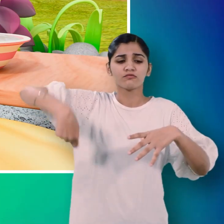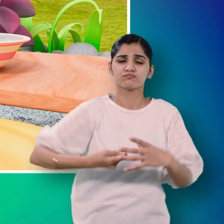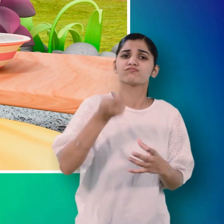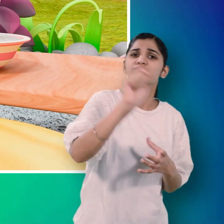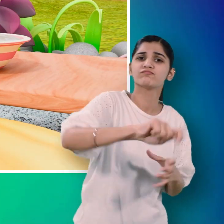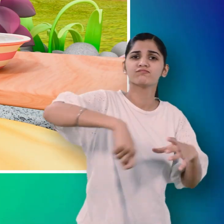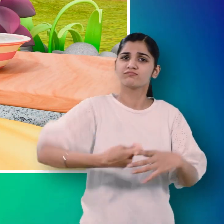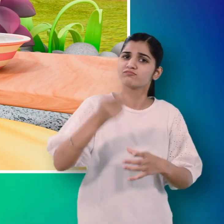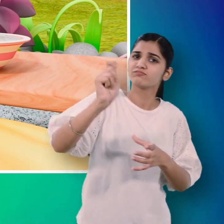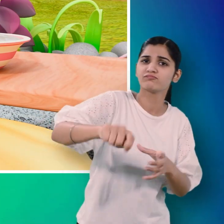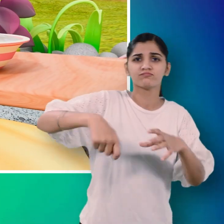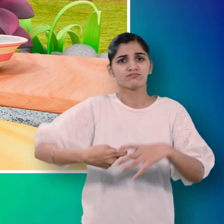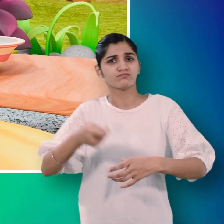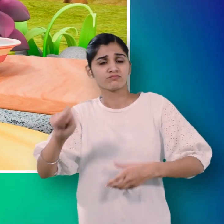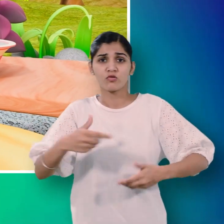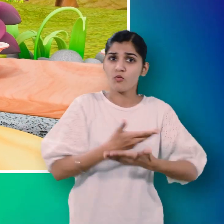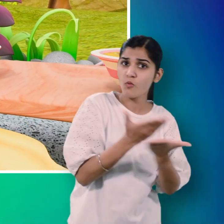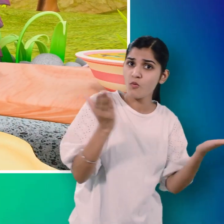मूंग की दाल पकाएगी।